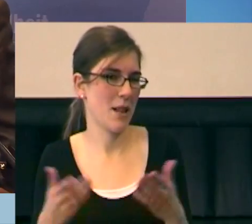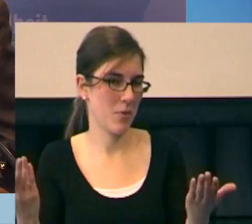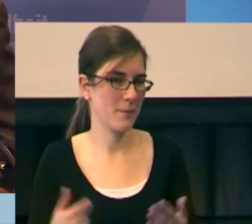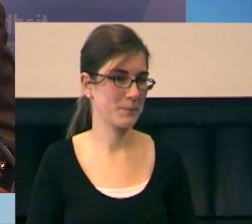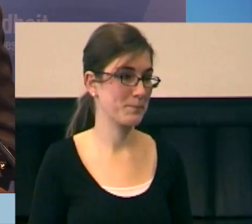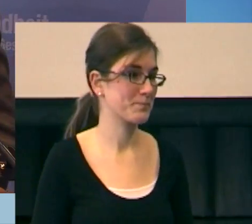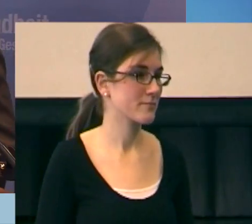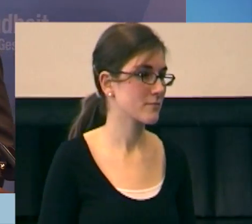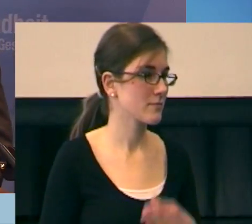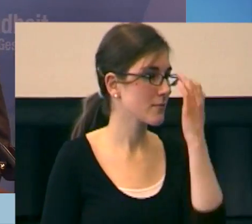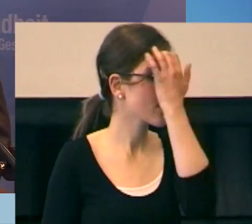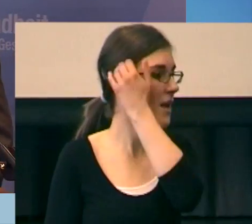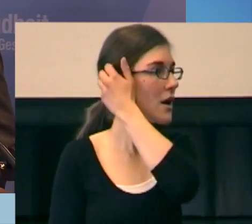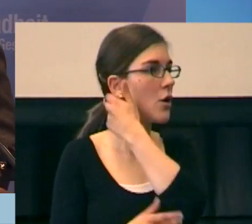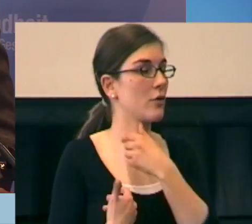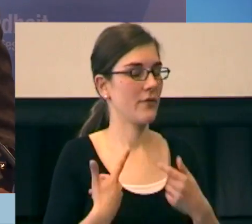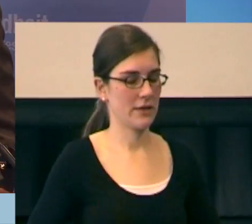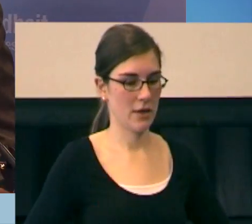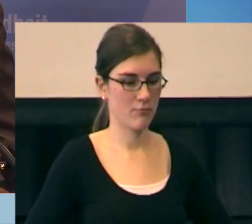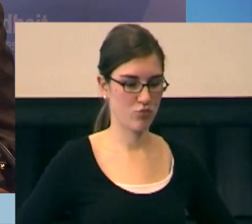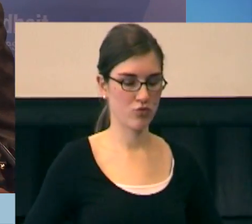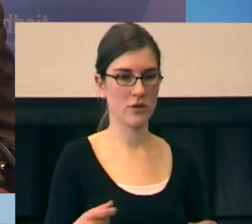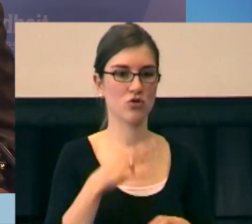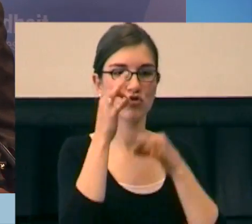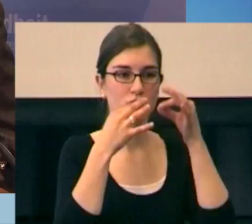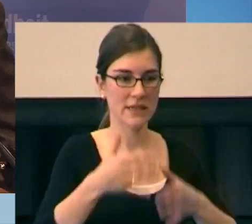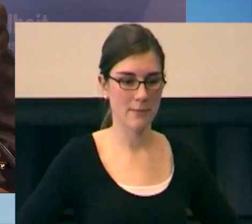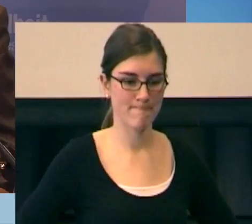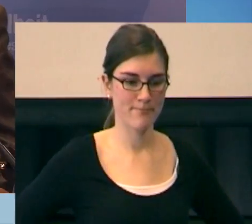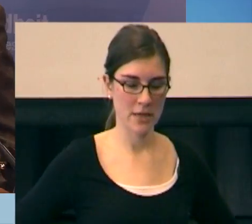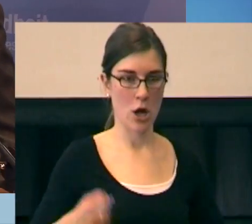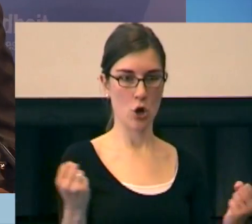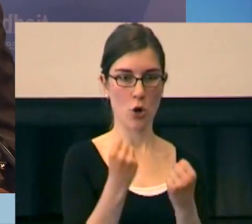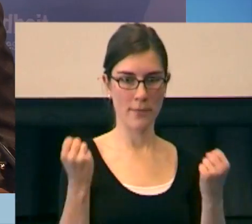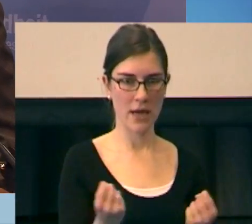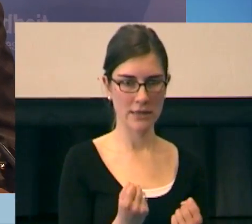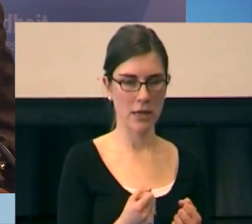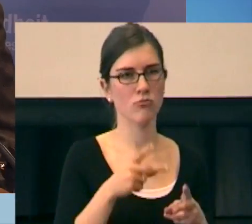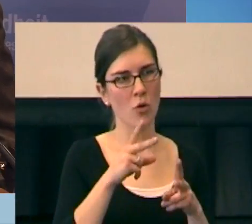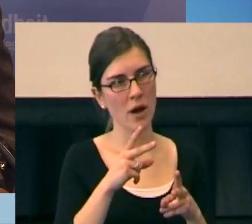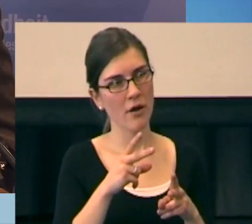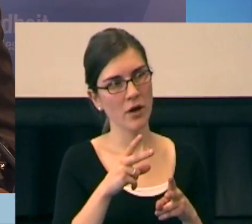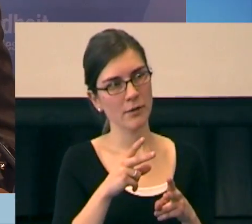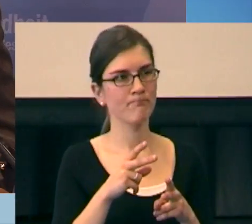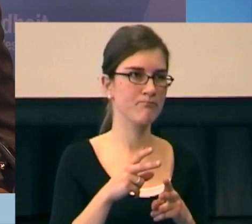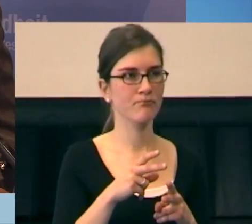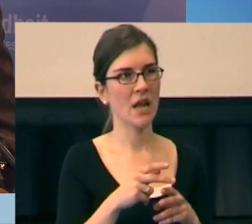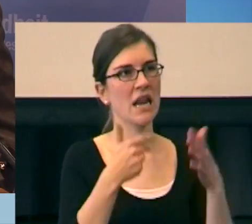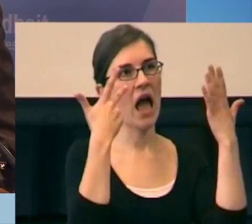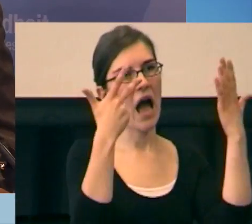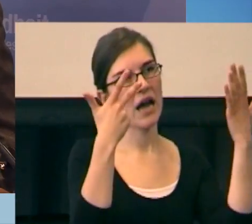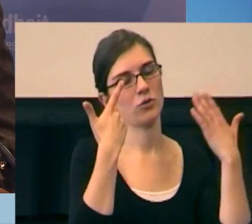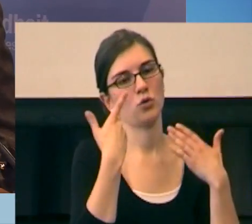Durch die intensive Beckenbodengymnastik sind die Patienten im Regelfall, also 98% der